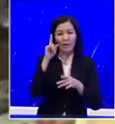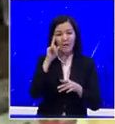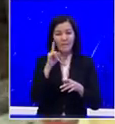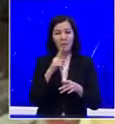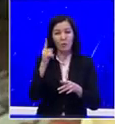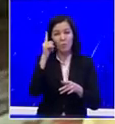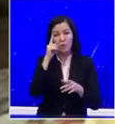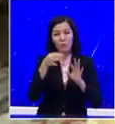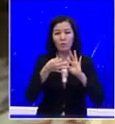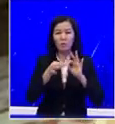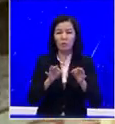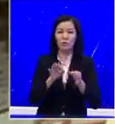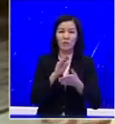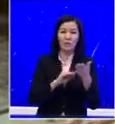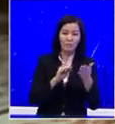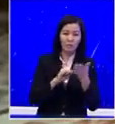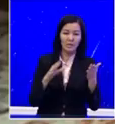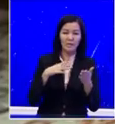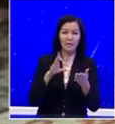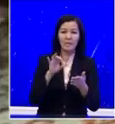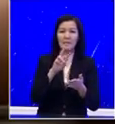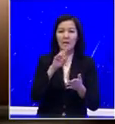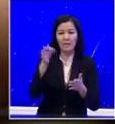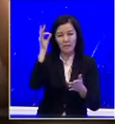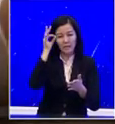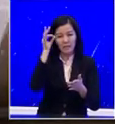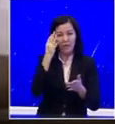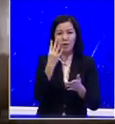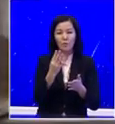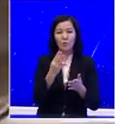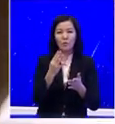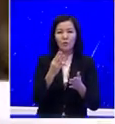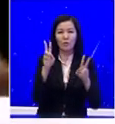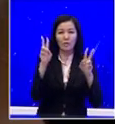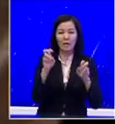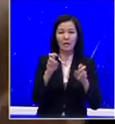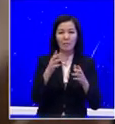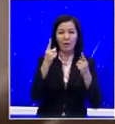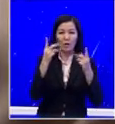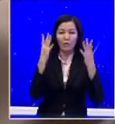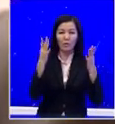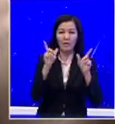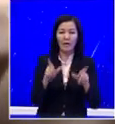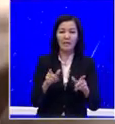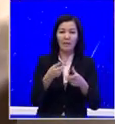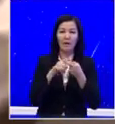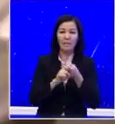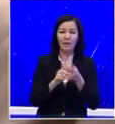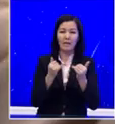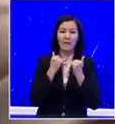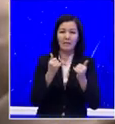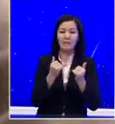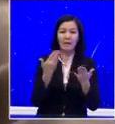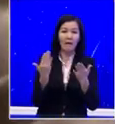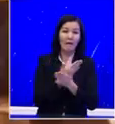түсінікті етіп туынды жазады. Ксенофонттың Сократ туралы естеліктерінің 4-ші тарауы Құдайдың адамға қарым-қатынасы туралы Аристодеммен